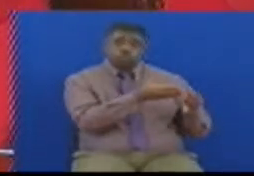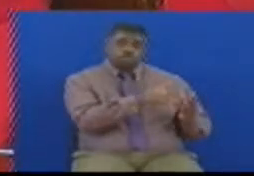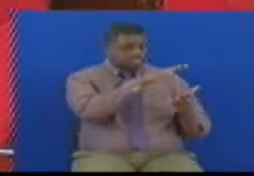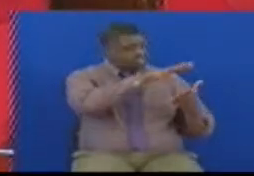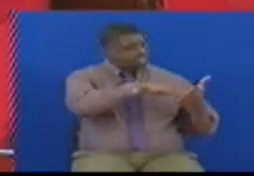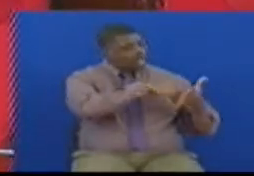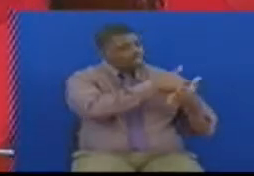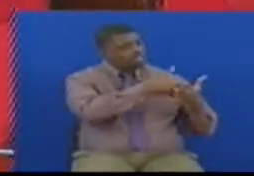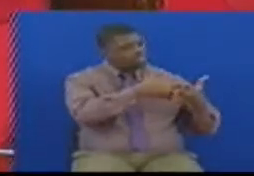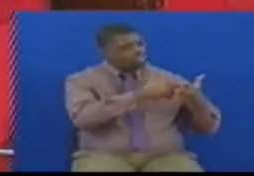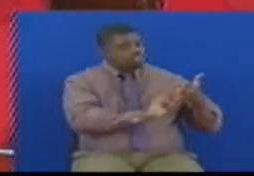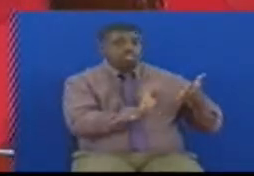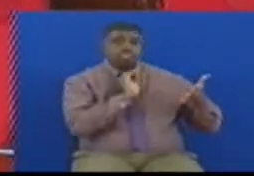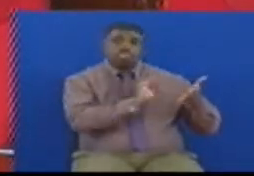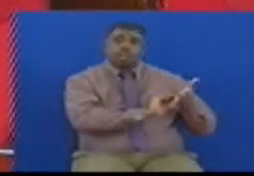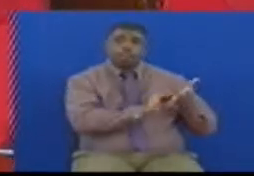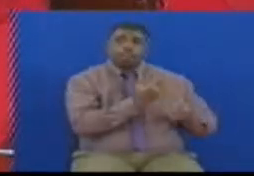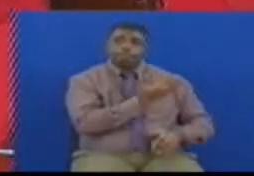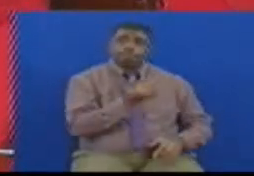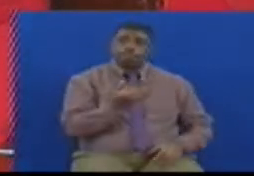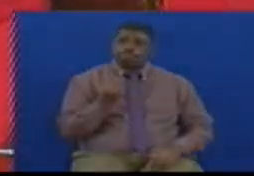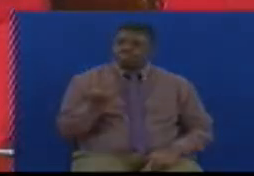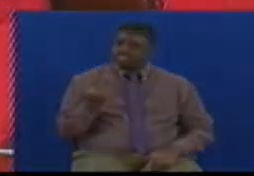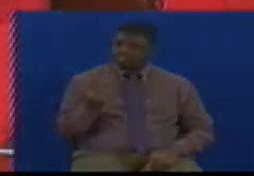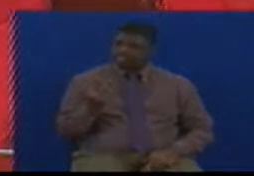iliyoainishwa katika chati namba 2.2